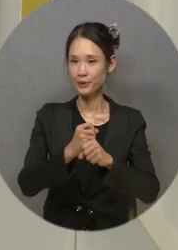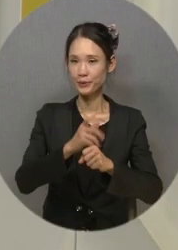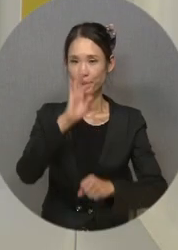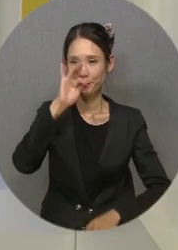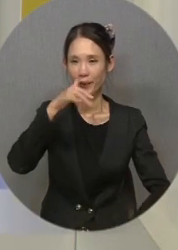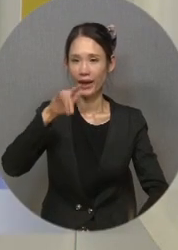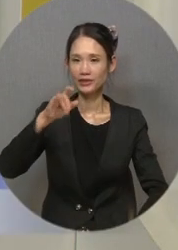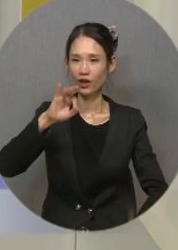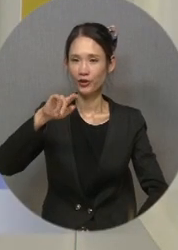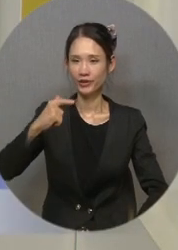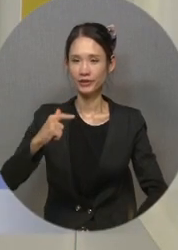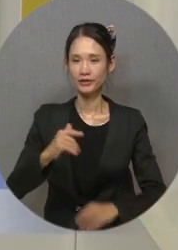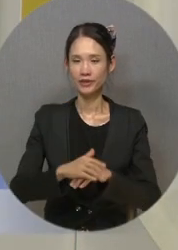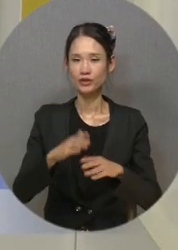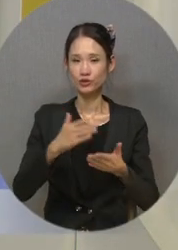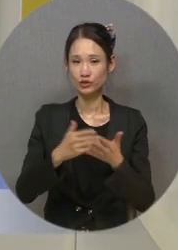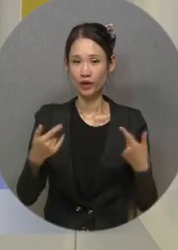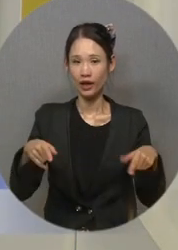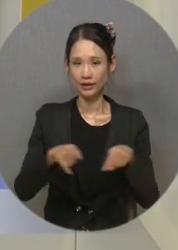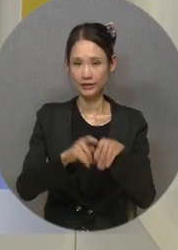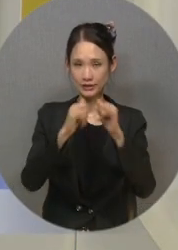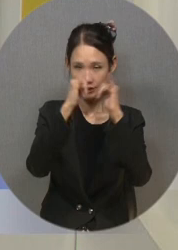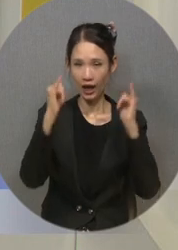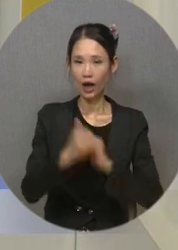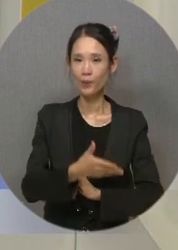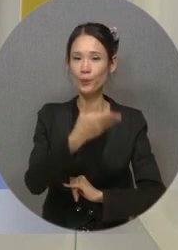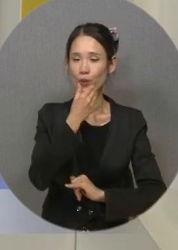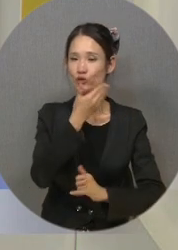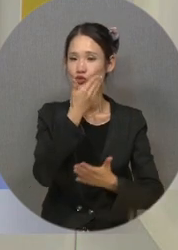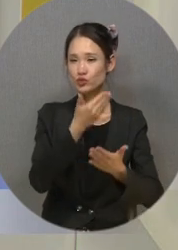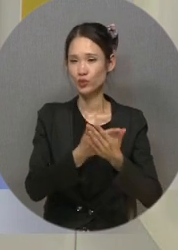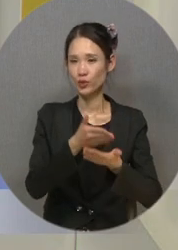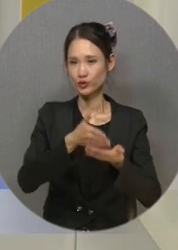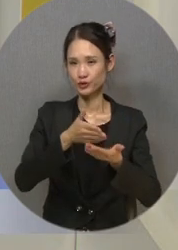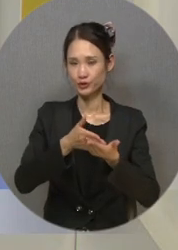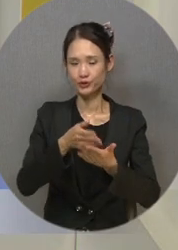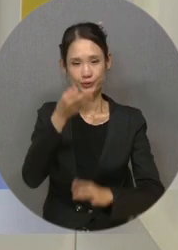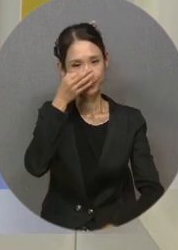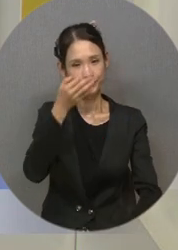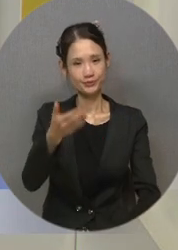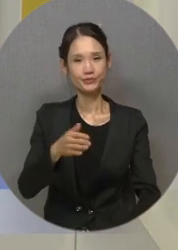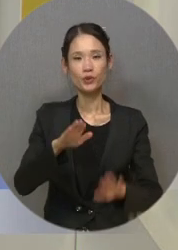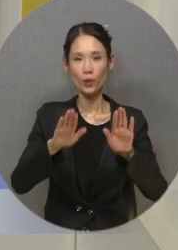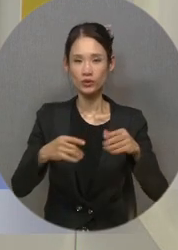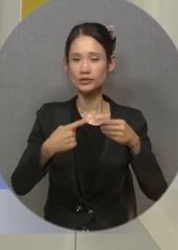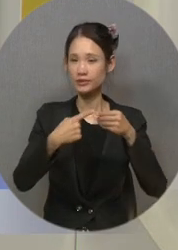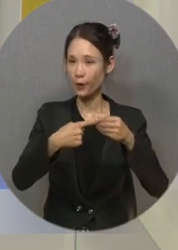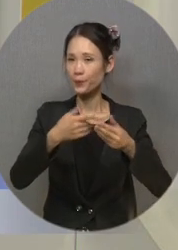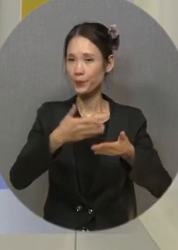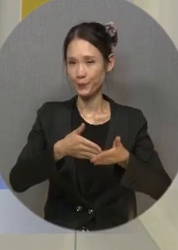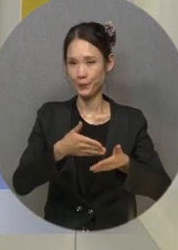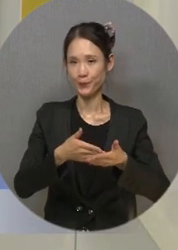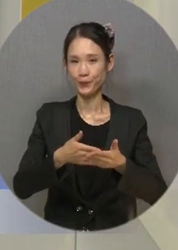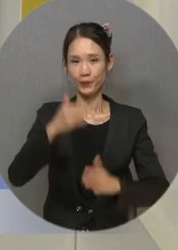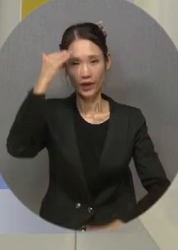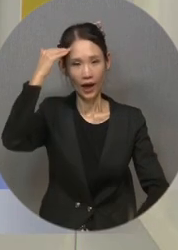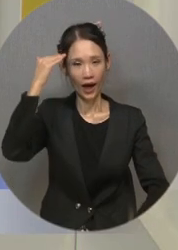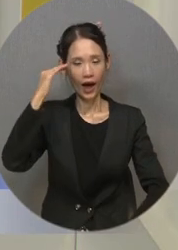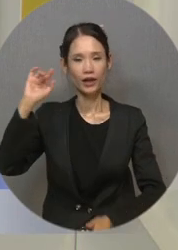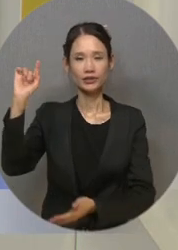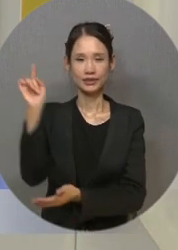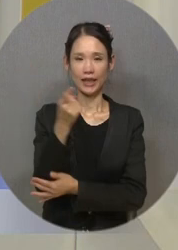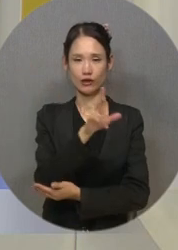박정윤입니다 웰페어뉴스와 함께 사회복지개 이슈를 만나봅니다 오늘의 첫 번째 기사입니다 한국